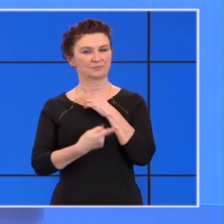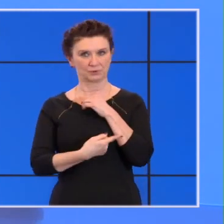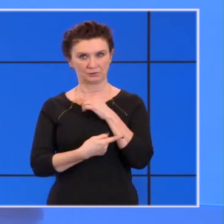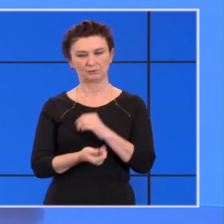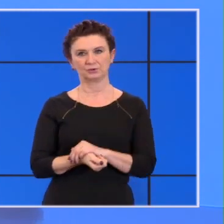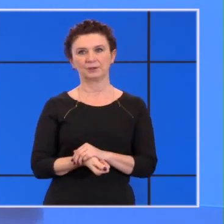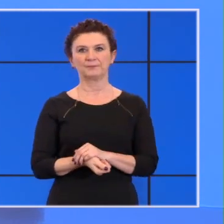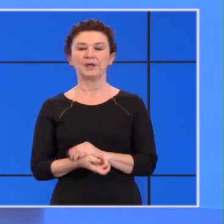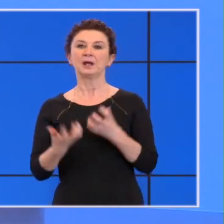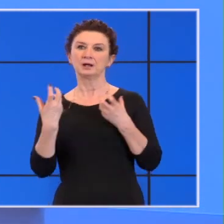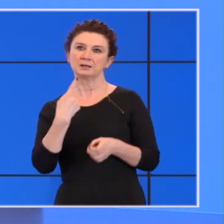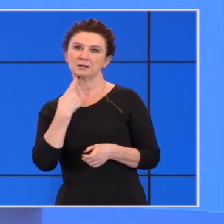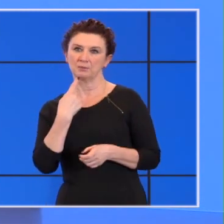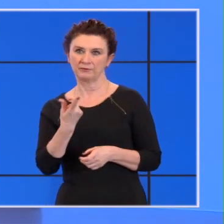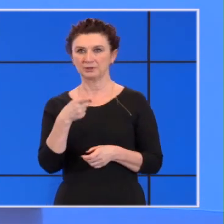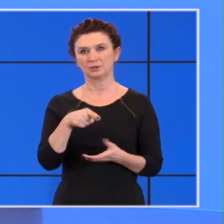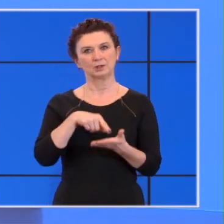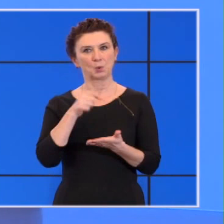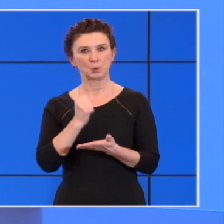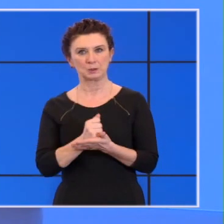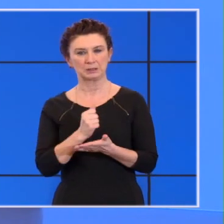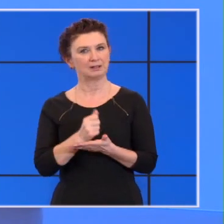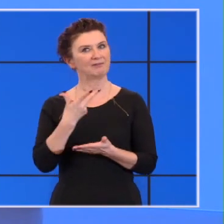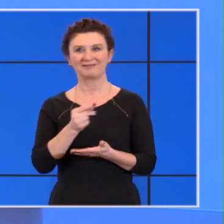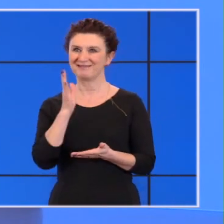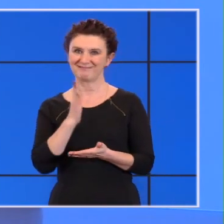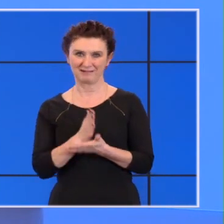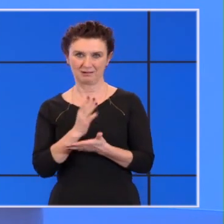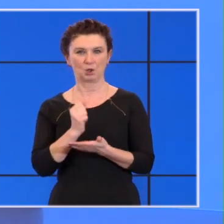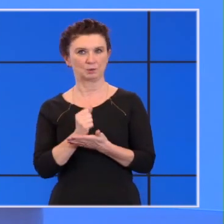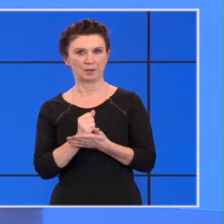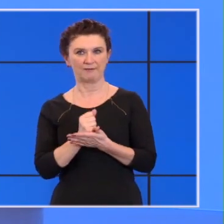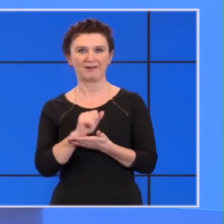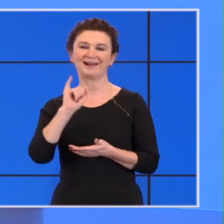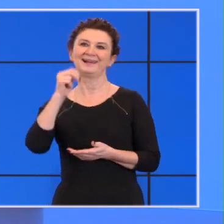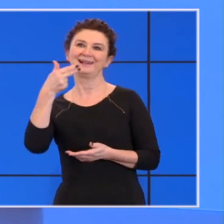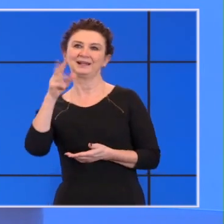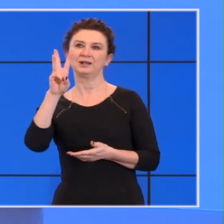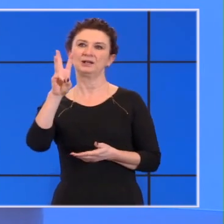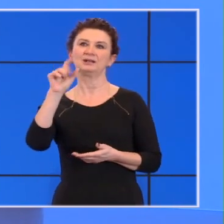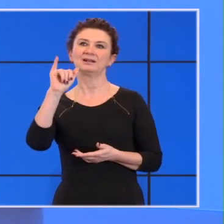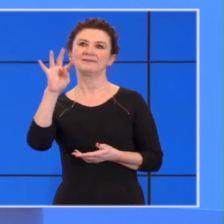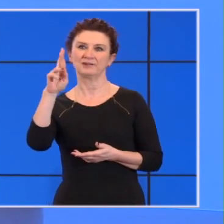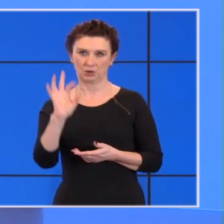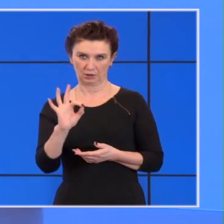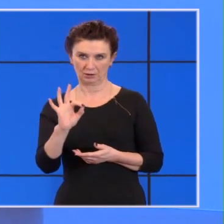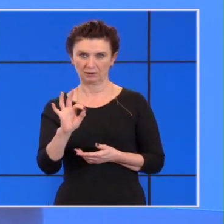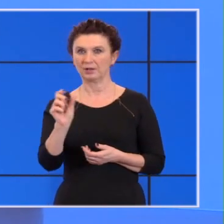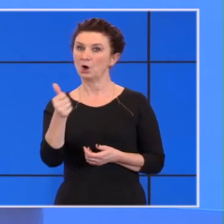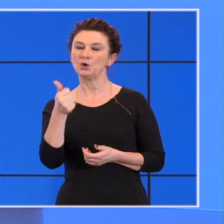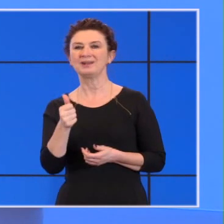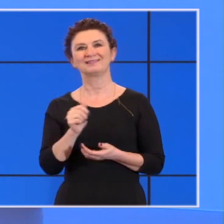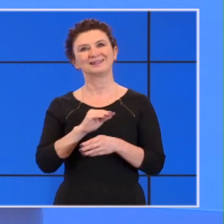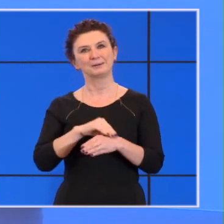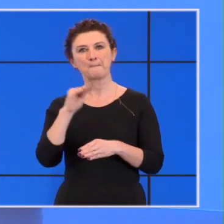uprzedzić, że ustawa nie dotyczy tylko i wyłącznie metody in vitro jako jednej z metod leczenia bezpłodności, ale kompleksowo w